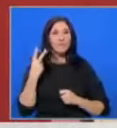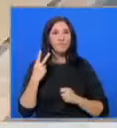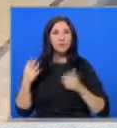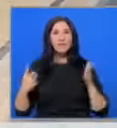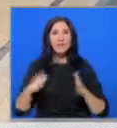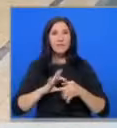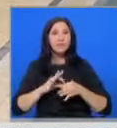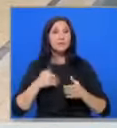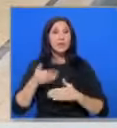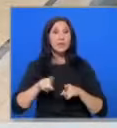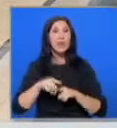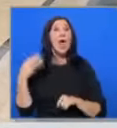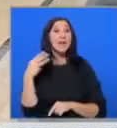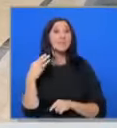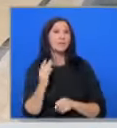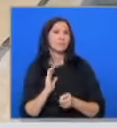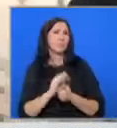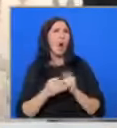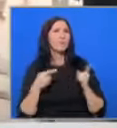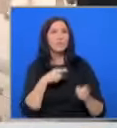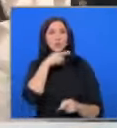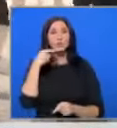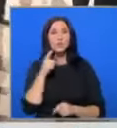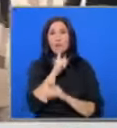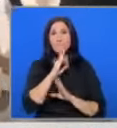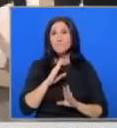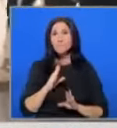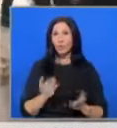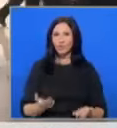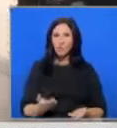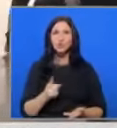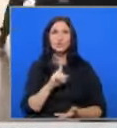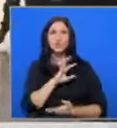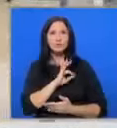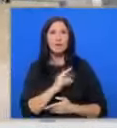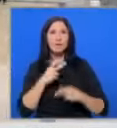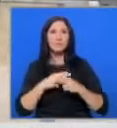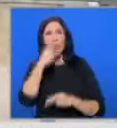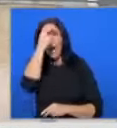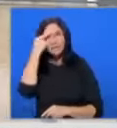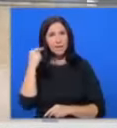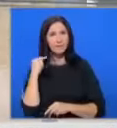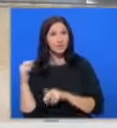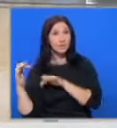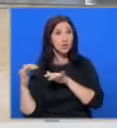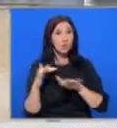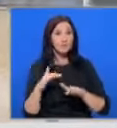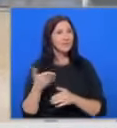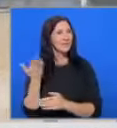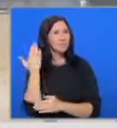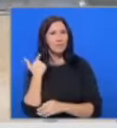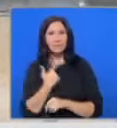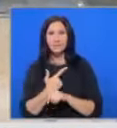връзки, след като Ереван обвини руските миротворци, че не са успели да спрат азербайджанската офанзива миналата